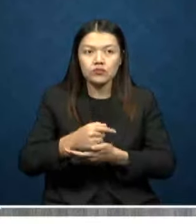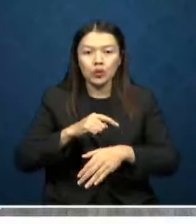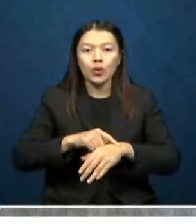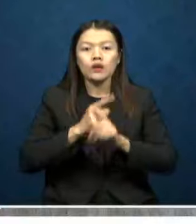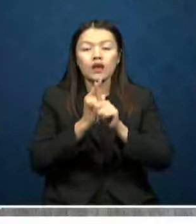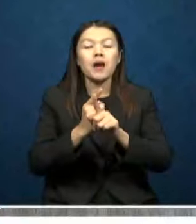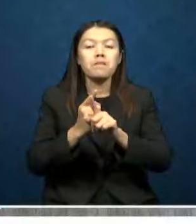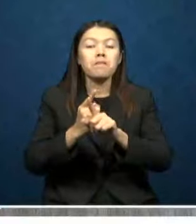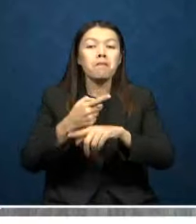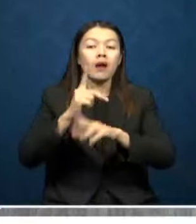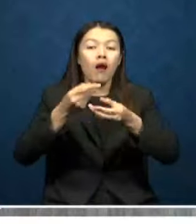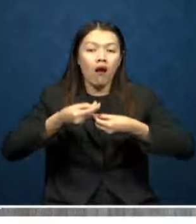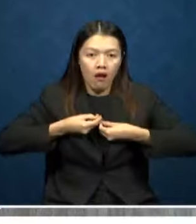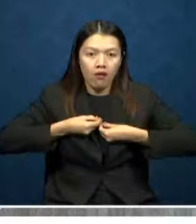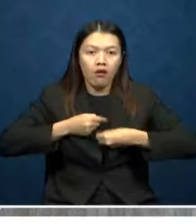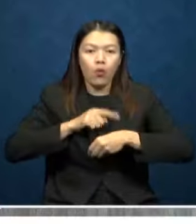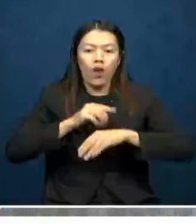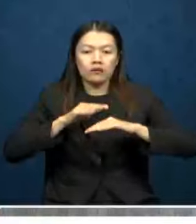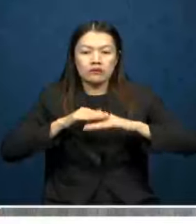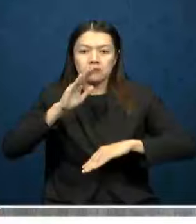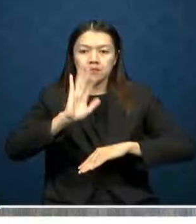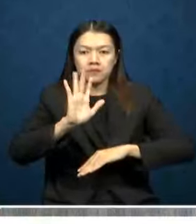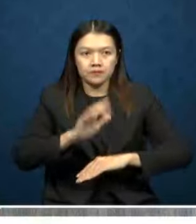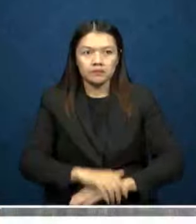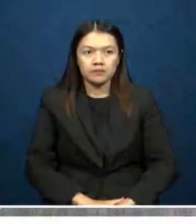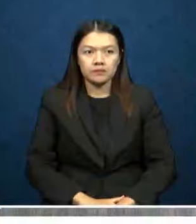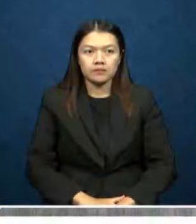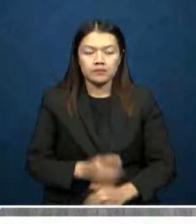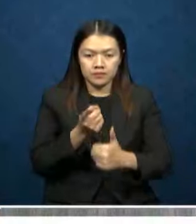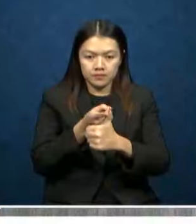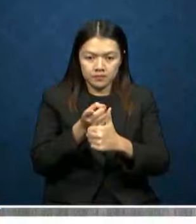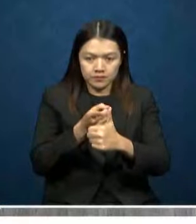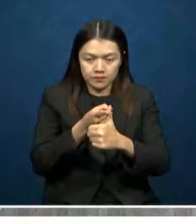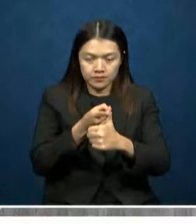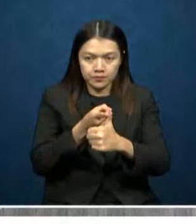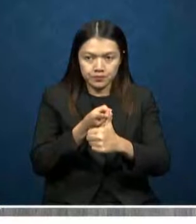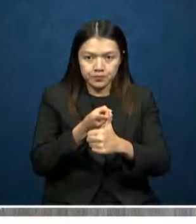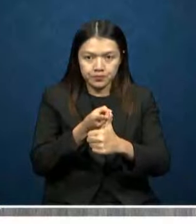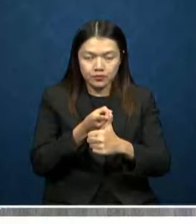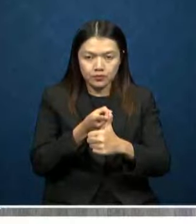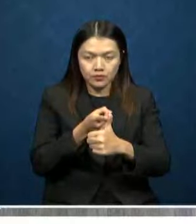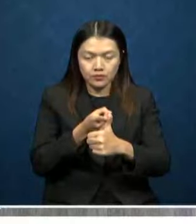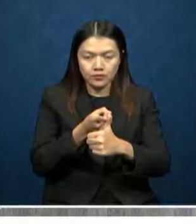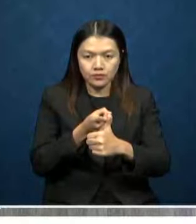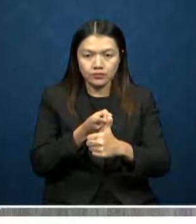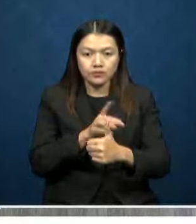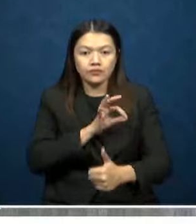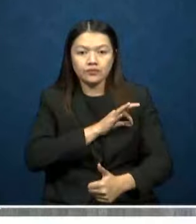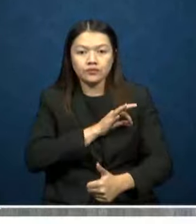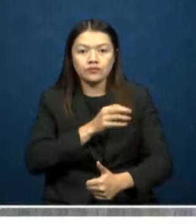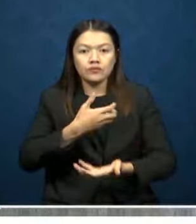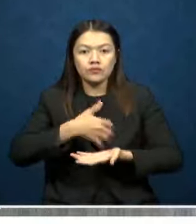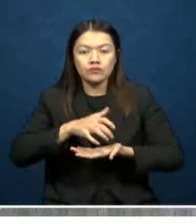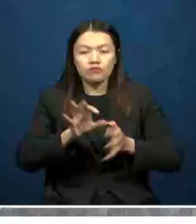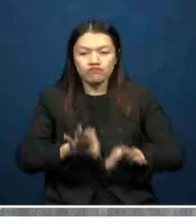ท่านประธานได้กุณามอบหมายไม่ให้เกินเรื่องแรกครับเพื่อนสมาชิกได้พูดไปบ้างแล้วแต่ผมว่ามันเป็น